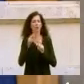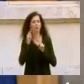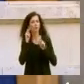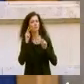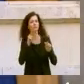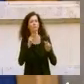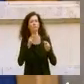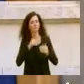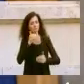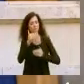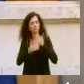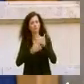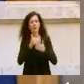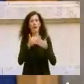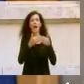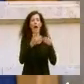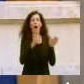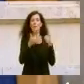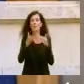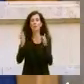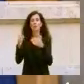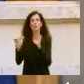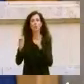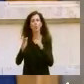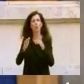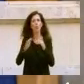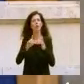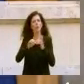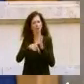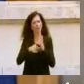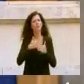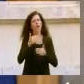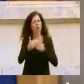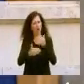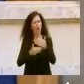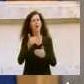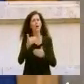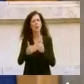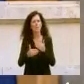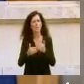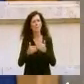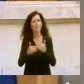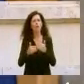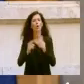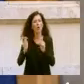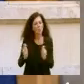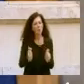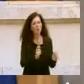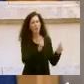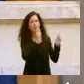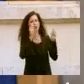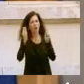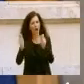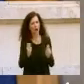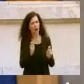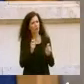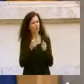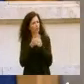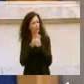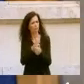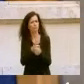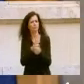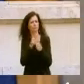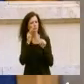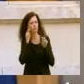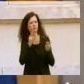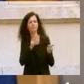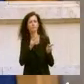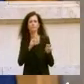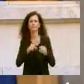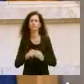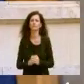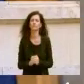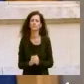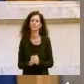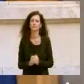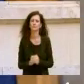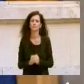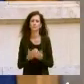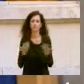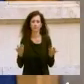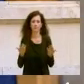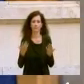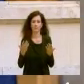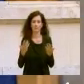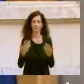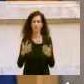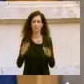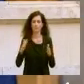e progressive in base a un costante monitoraggio a distanza quindi di circa un